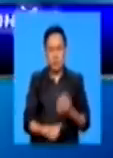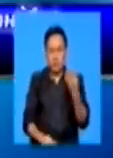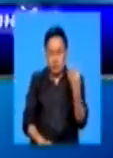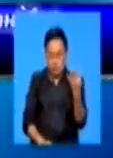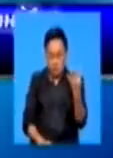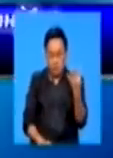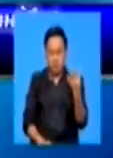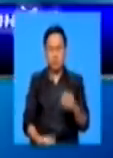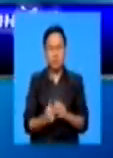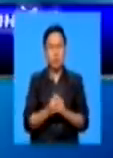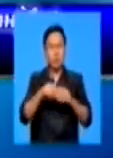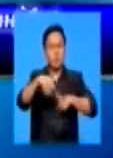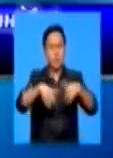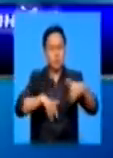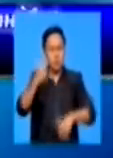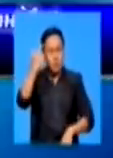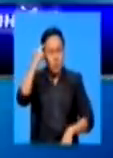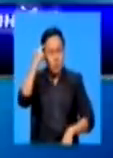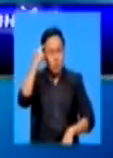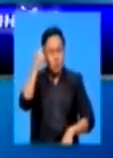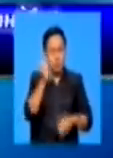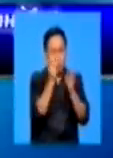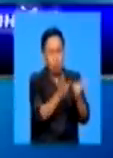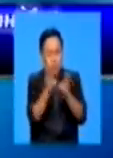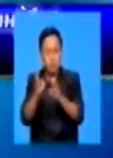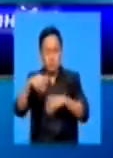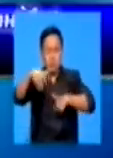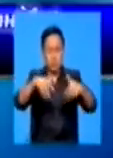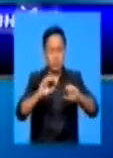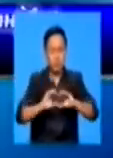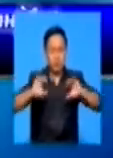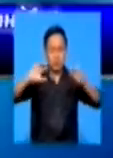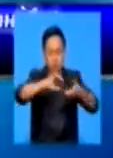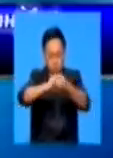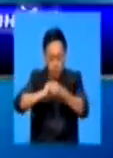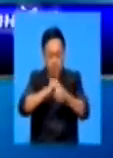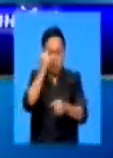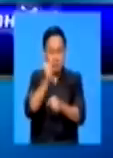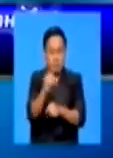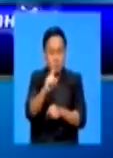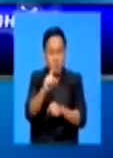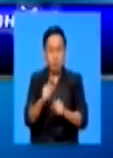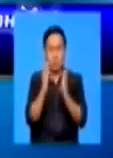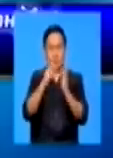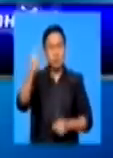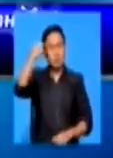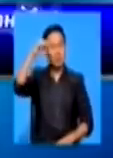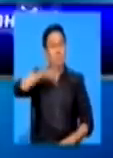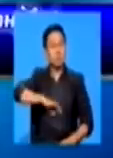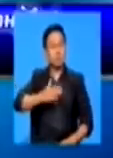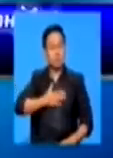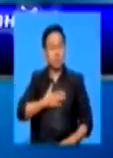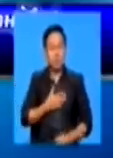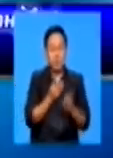าประชาชนก็ไม่ทราบอีกอ่ะว่าจะร่วมมือกับรัฐตรงไหนเมื่อไหร่นะหลายคนก็ใช้ความรู้สึกนะความคิดส่วนตัวมันต้องเป็นอย่างนั้นอย่างนี้โ